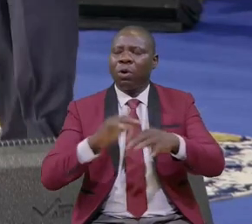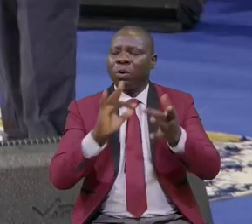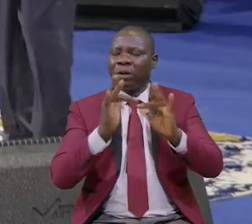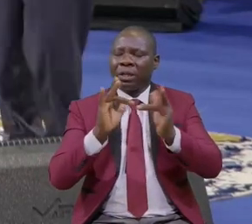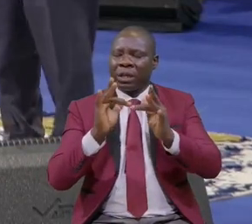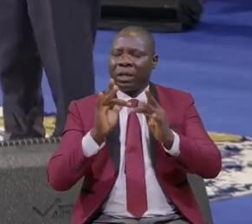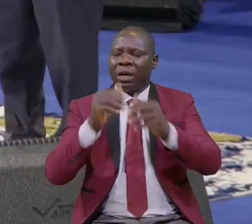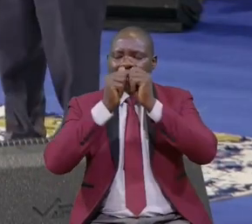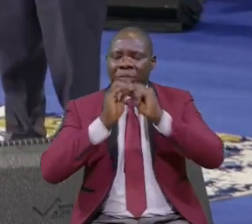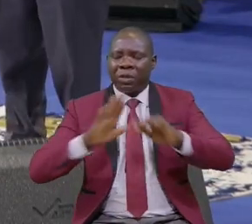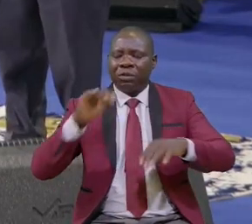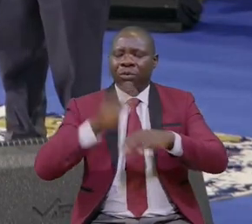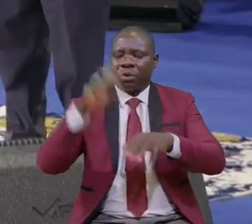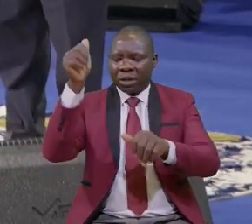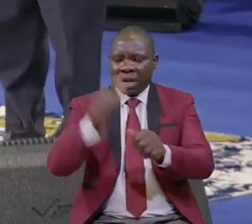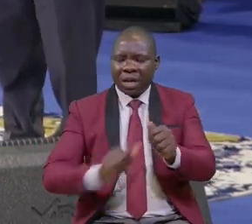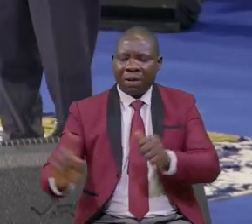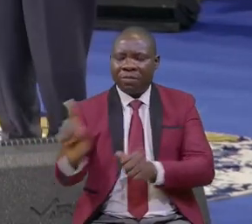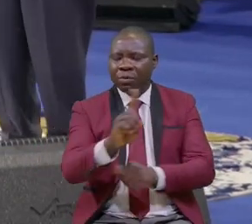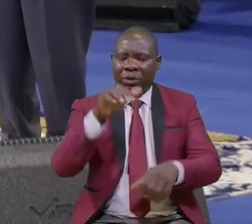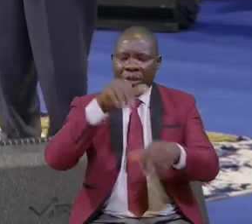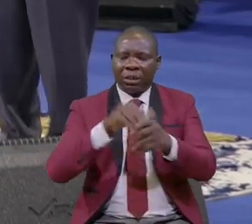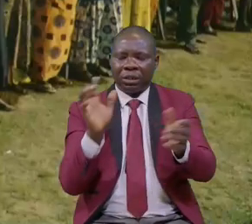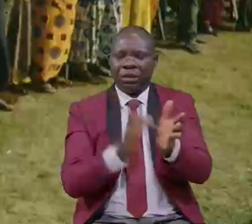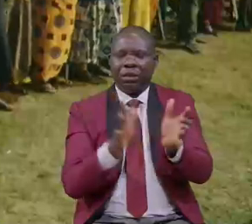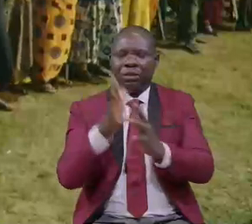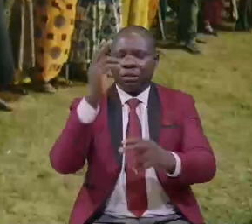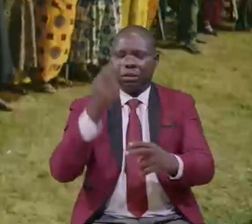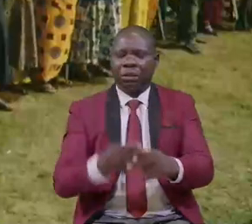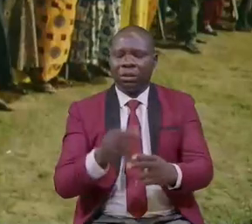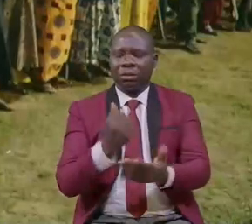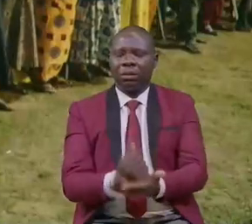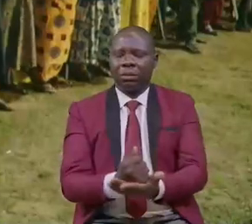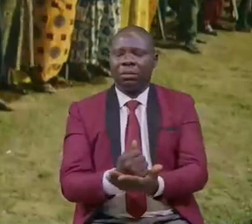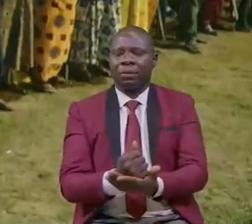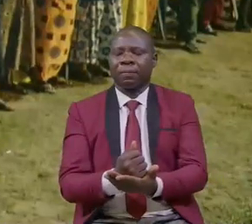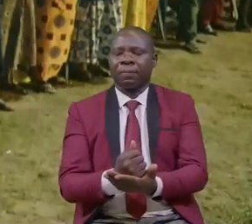béni, bénédiction sur tout le monde au nom de Jésus.